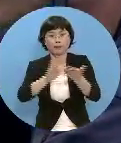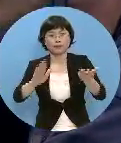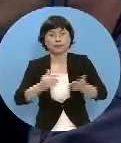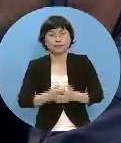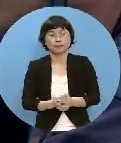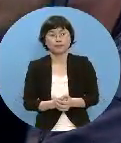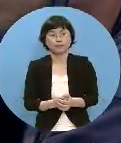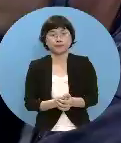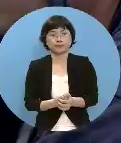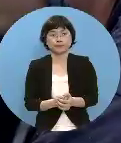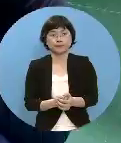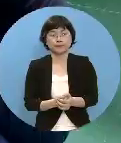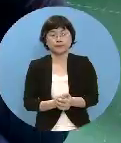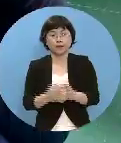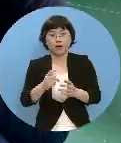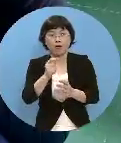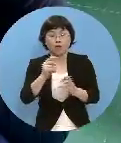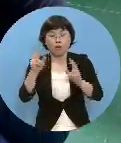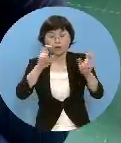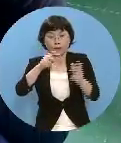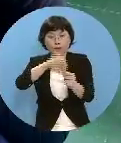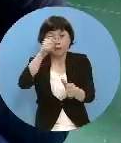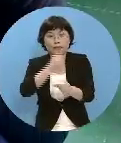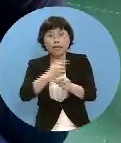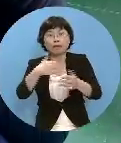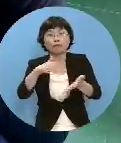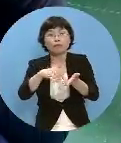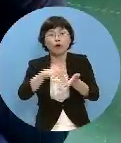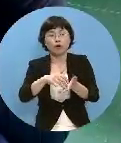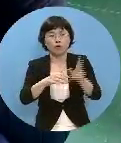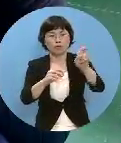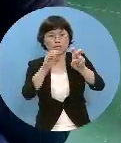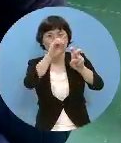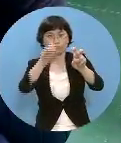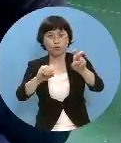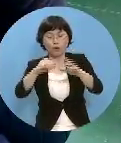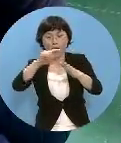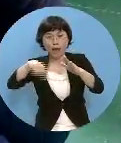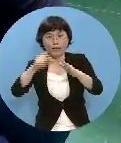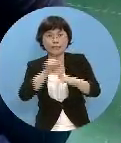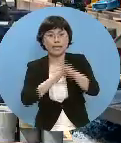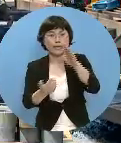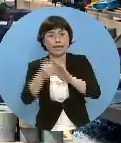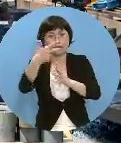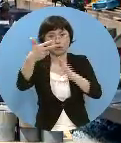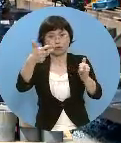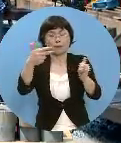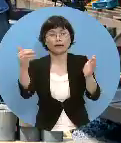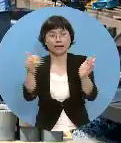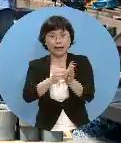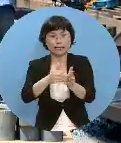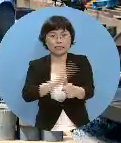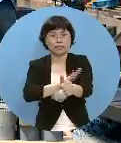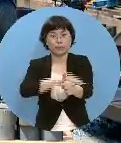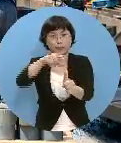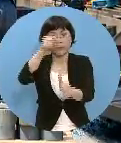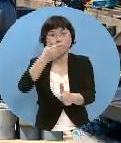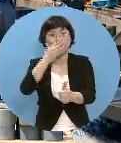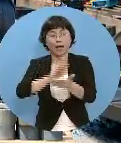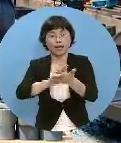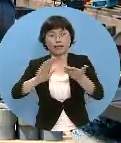가능합니다. 기업의 채용 한도는 상시 근로자의 20% 안에서 최대 7명까지 채용할 수